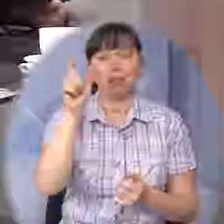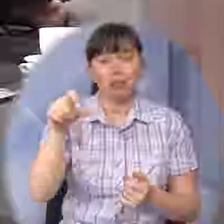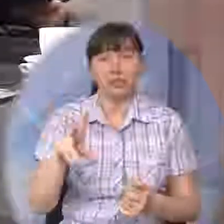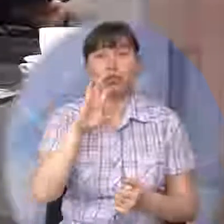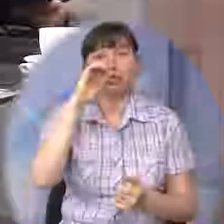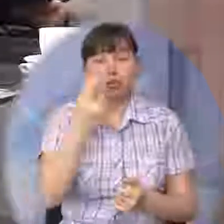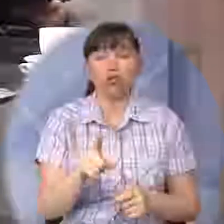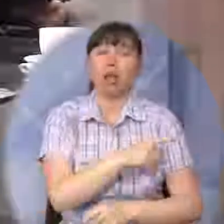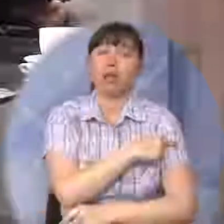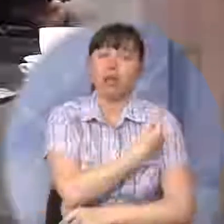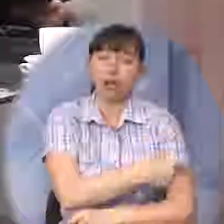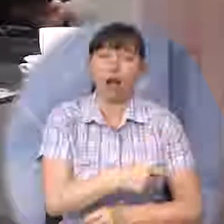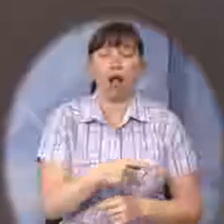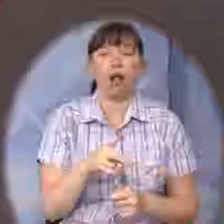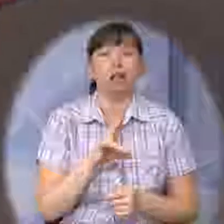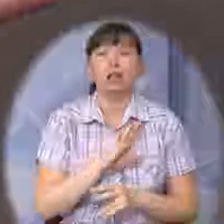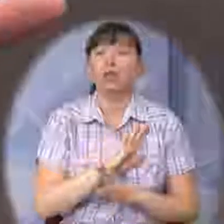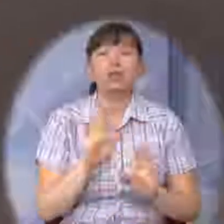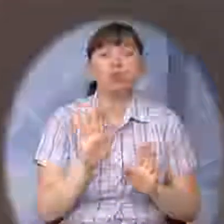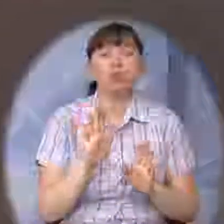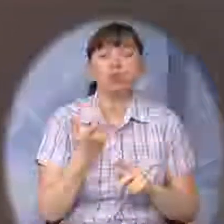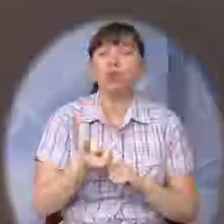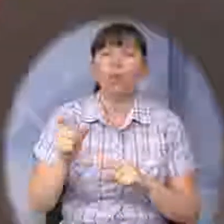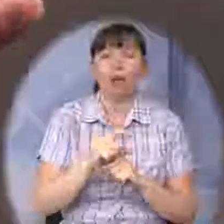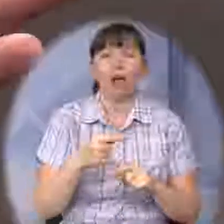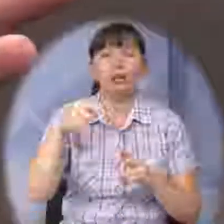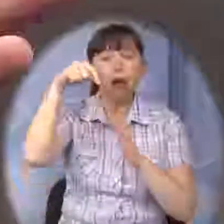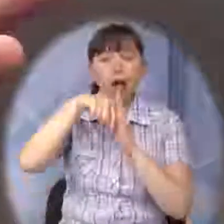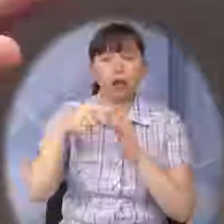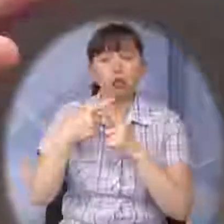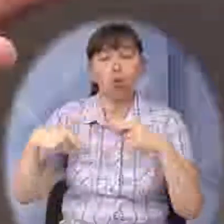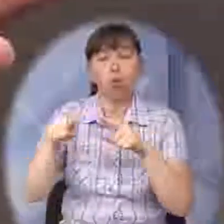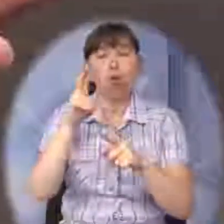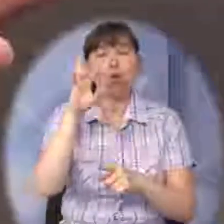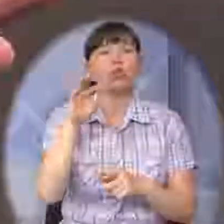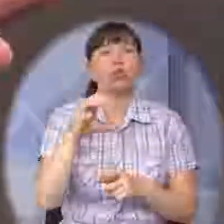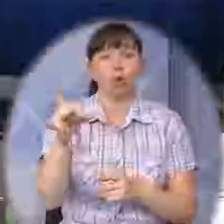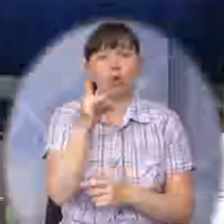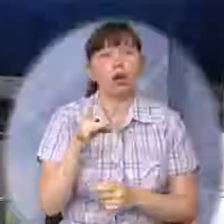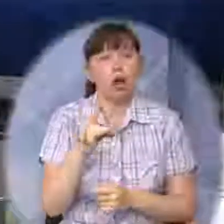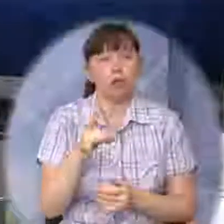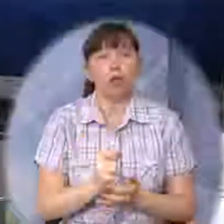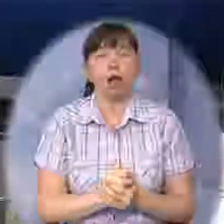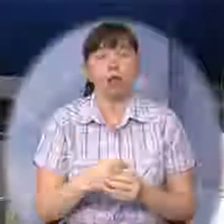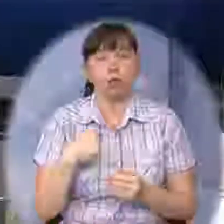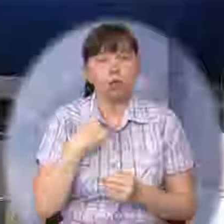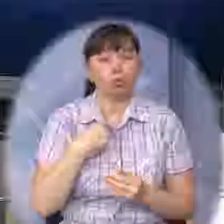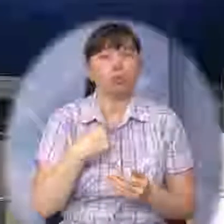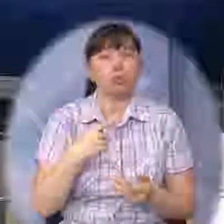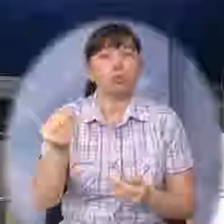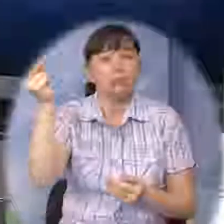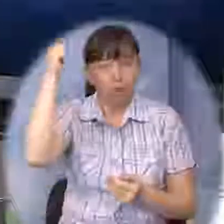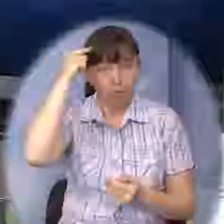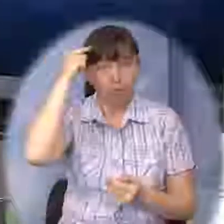și medicală nu prea. Direcția asistență socială din cadrul Consiliului Raional, ne dăm